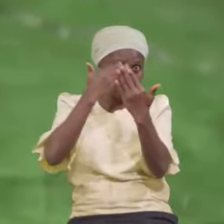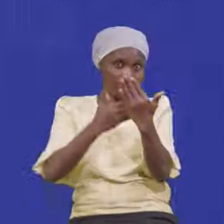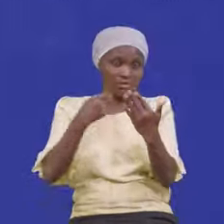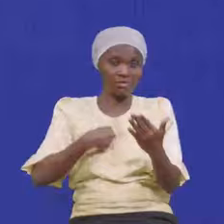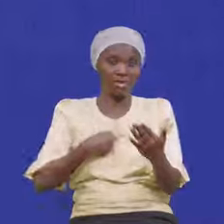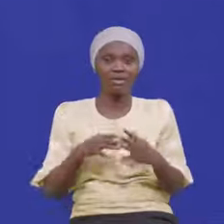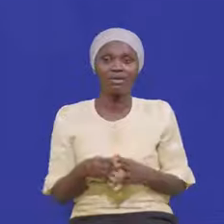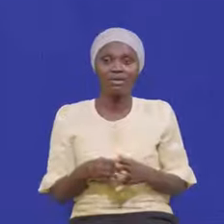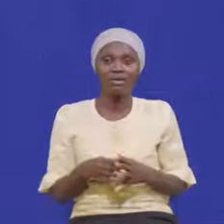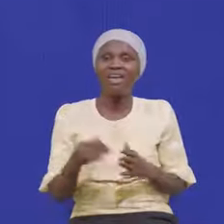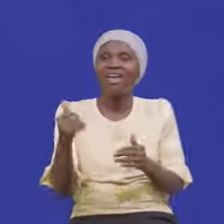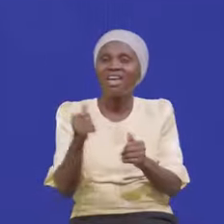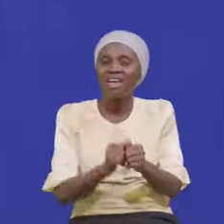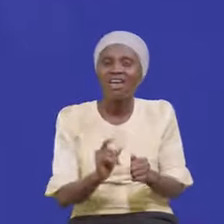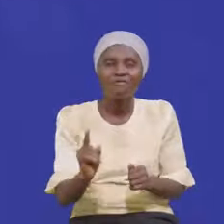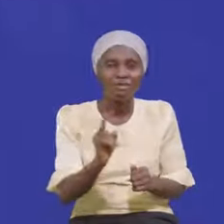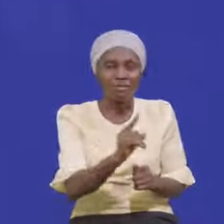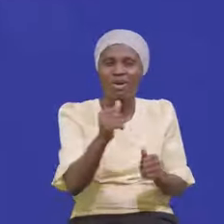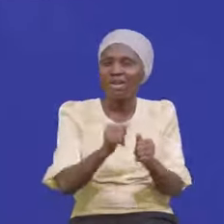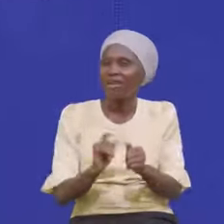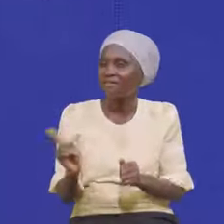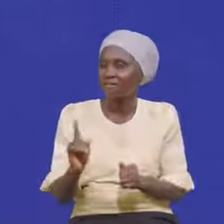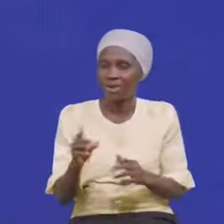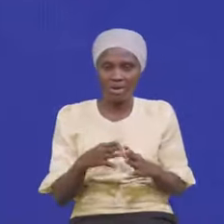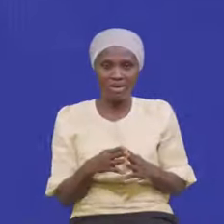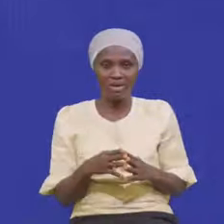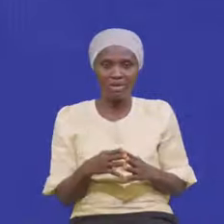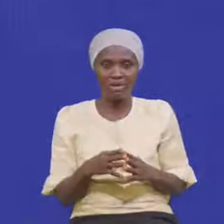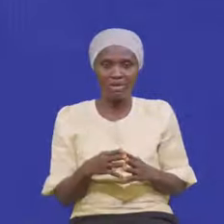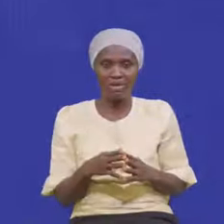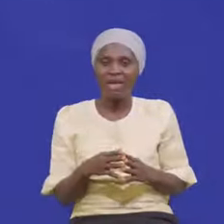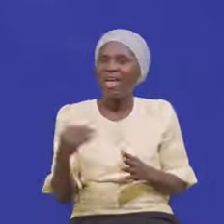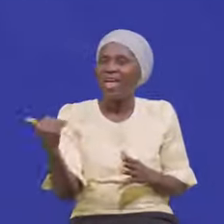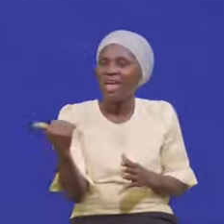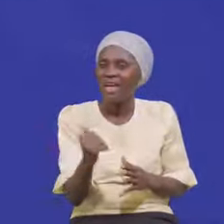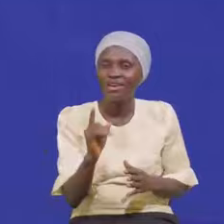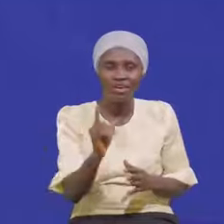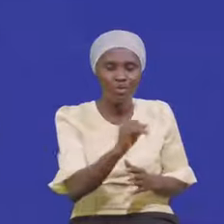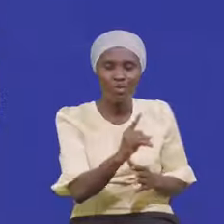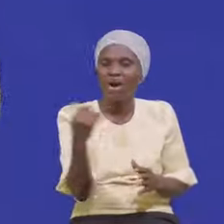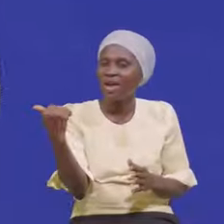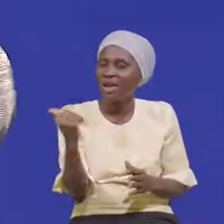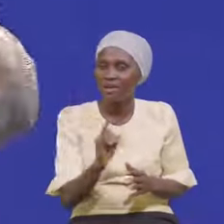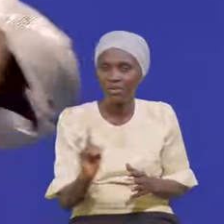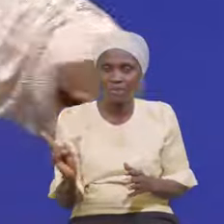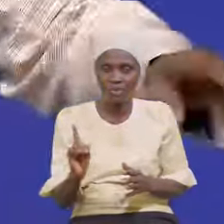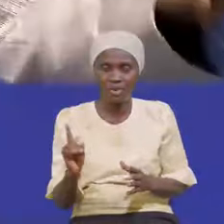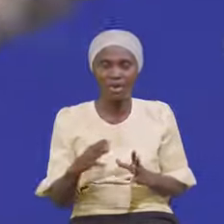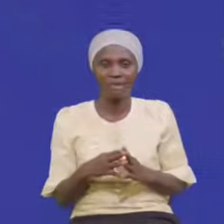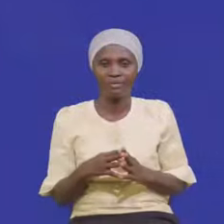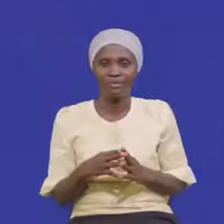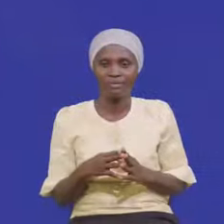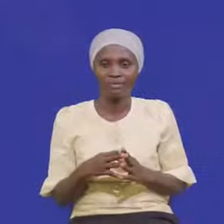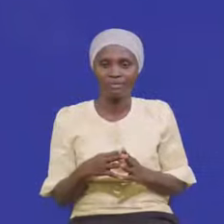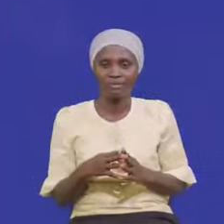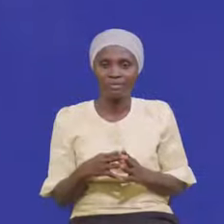మీరు గాని. Everyone everywhere. ప్రతి ఒక్కరు ప్రతి చోట. Anyone anywhere. ఎవరైనను ఎక్కడ ఉన్నను